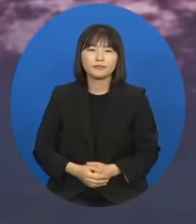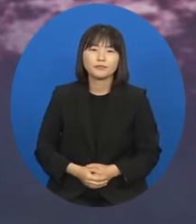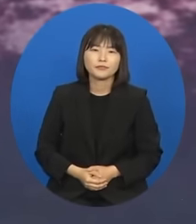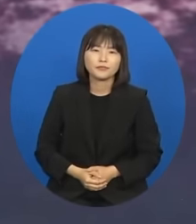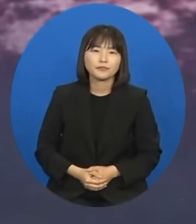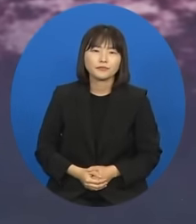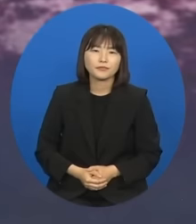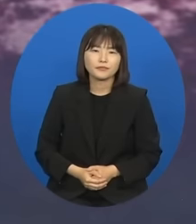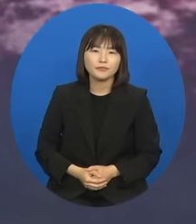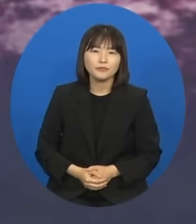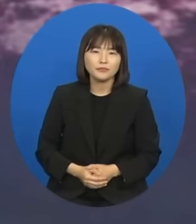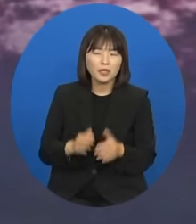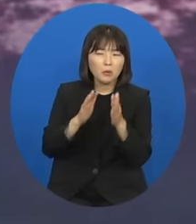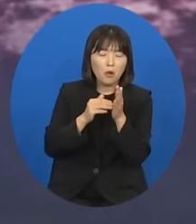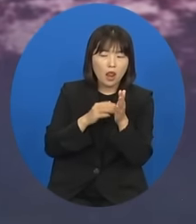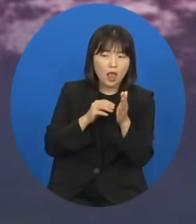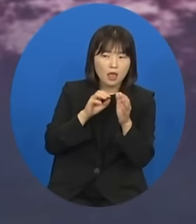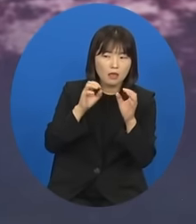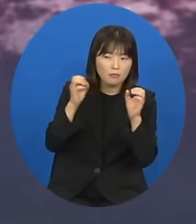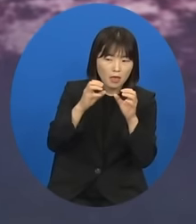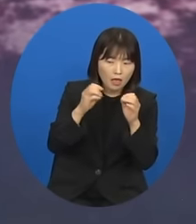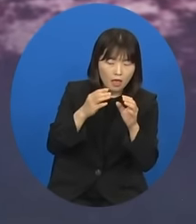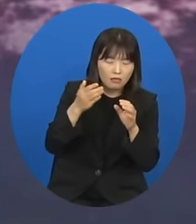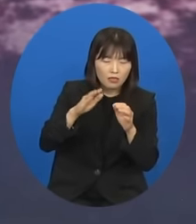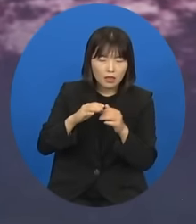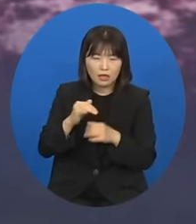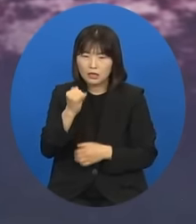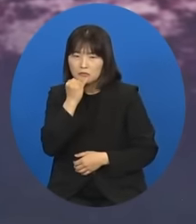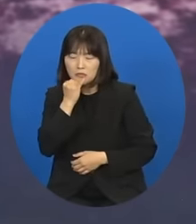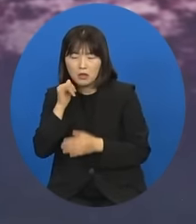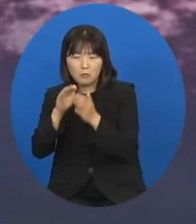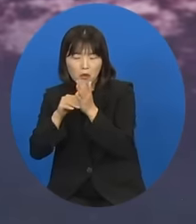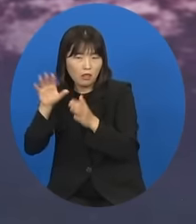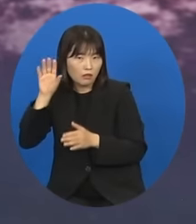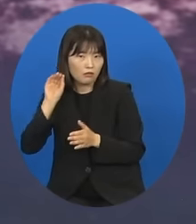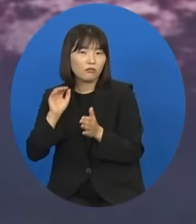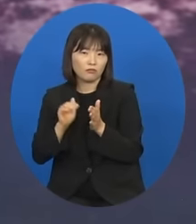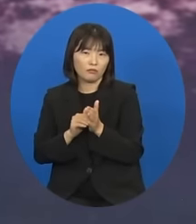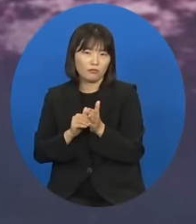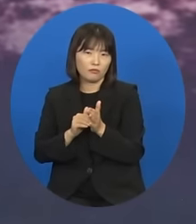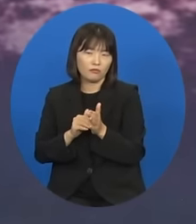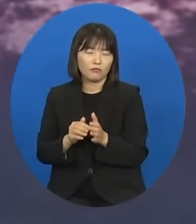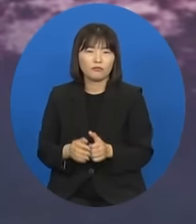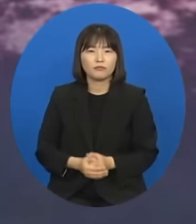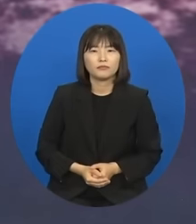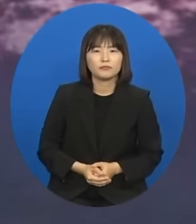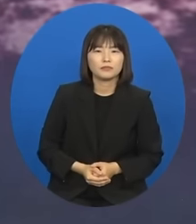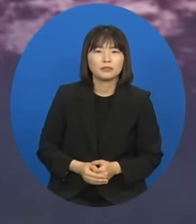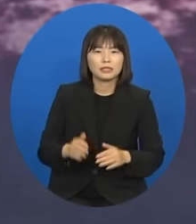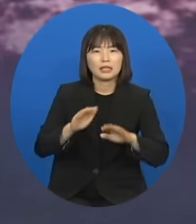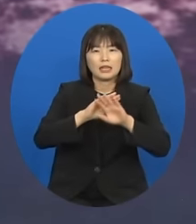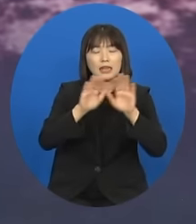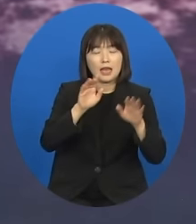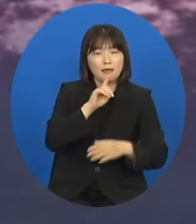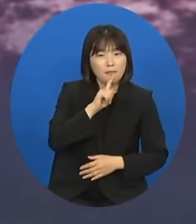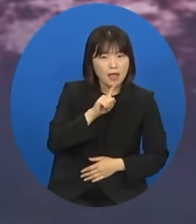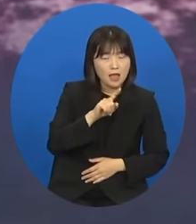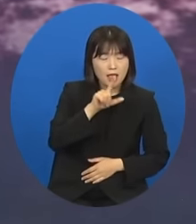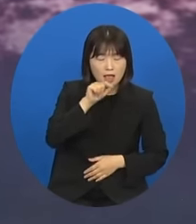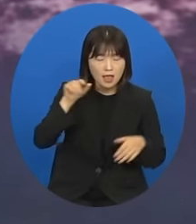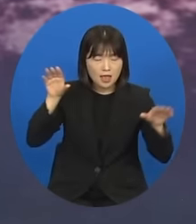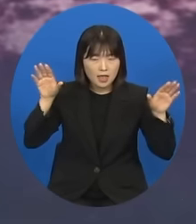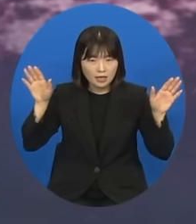내가니래 말한 같은 들었어요 말은 새가 듣고 반말은 쥐가 듣는다는